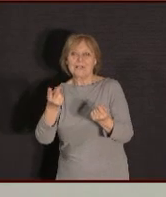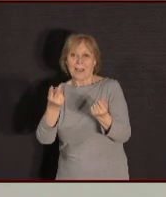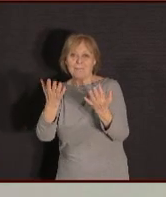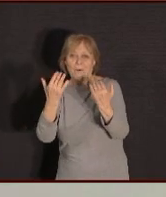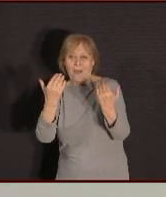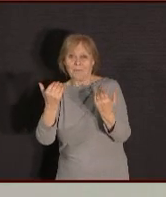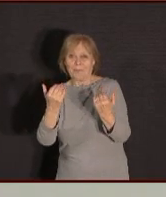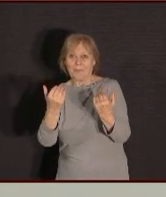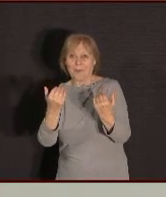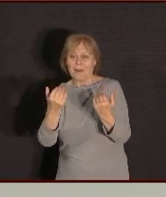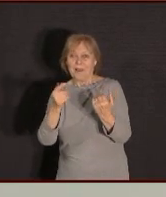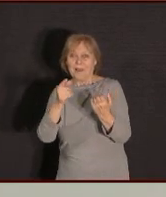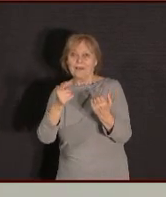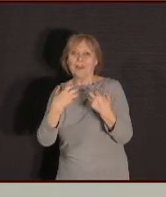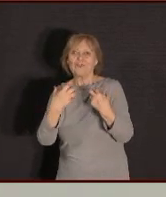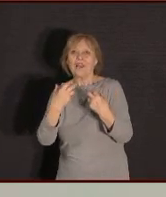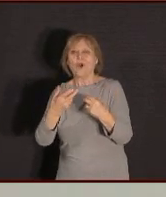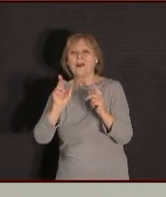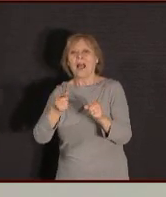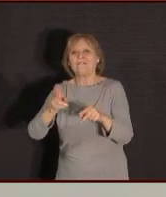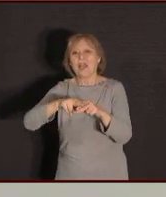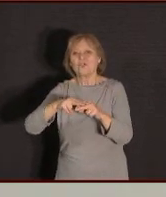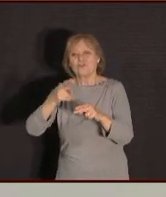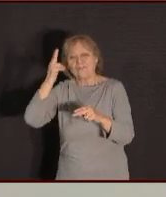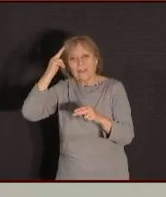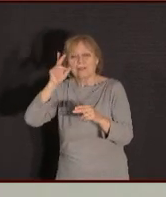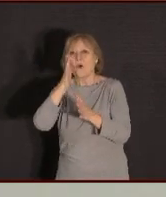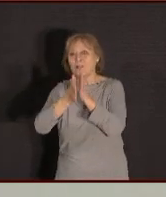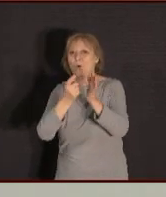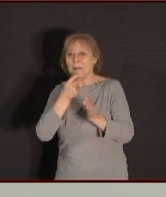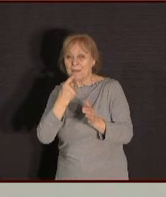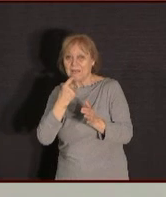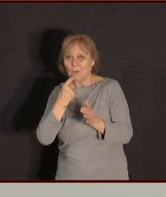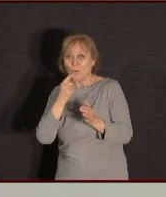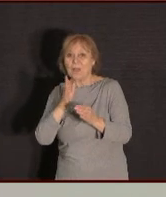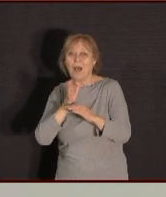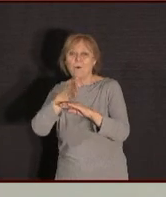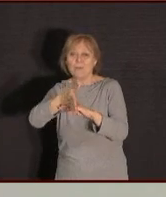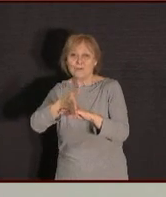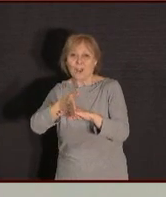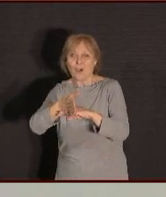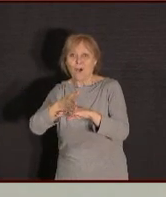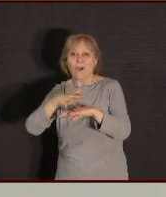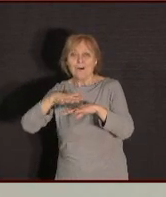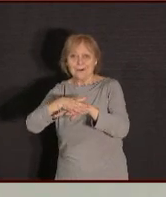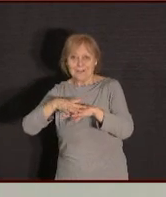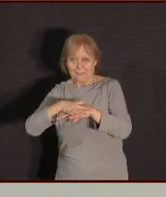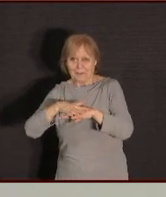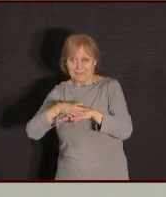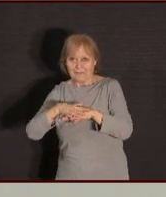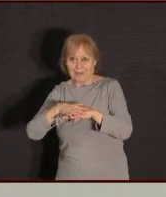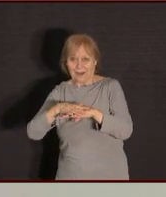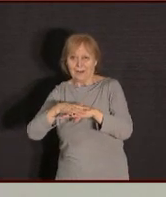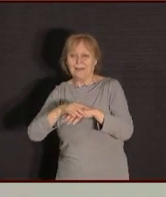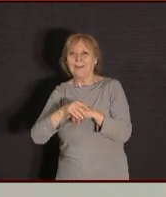tisti, ki bi kaj več hoteli vedeti o znakovnem jeziku, da obiščejo spletno portal